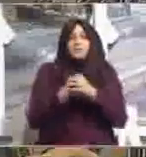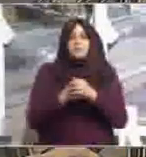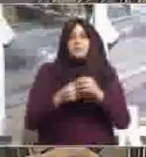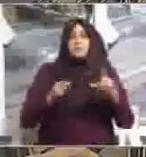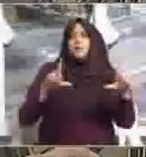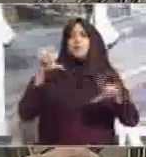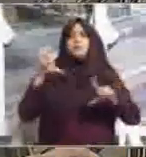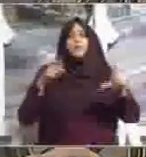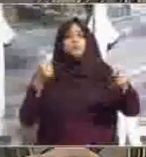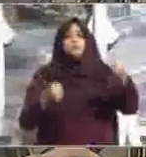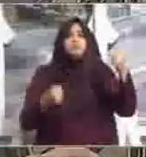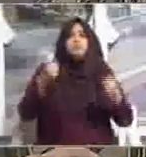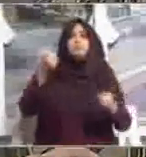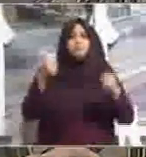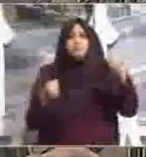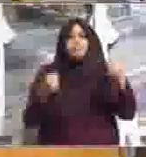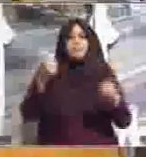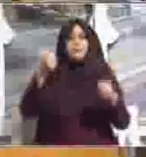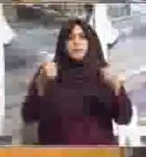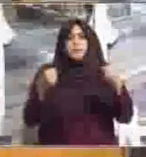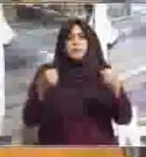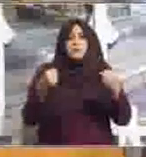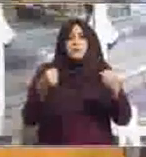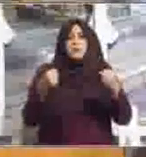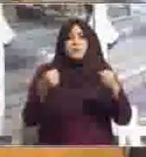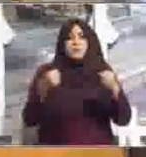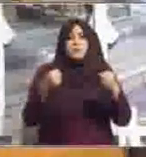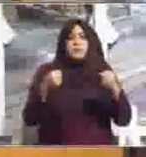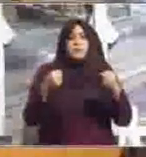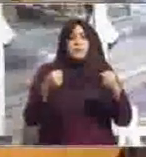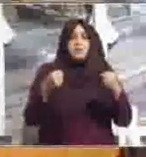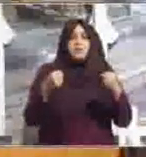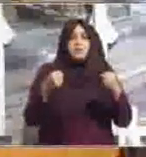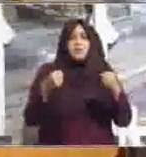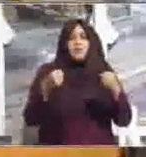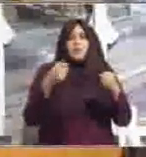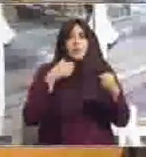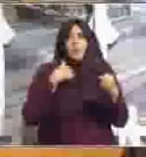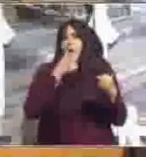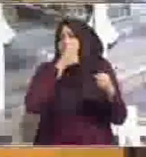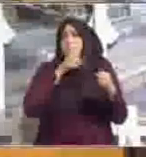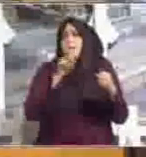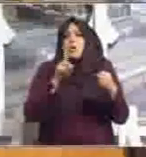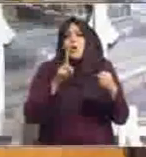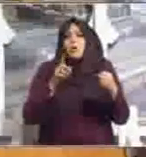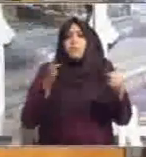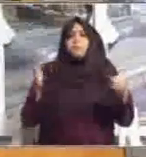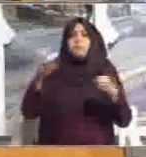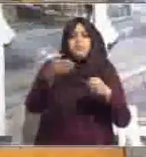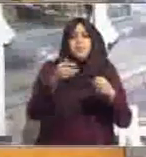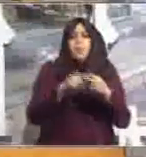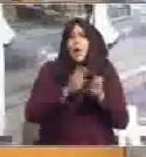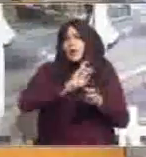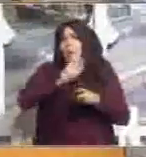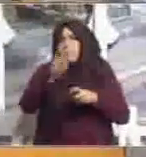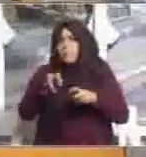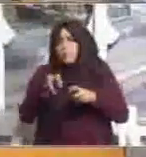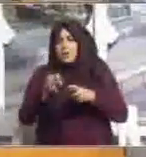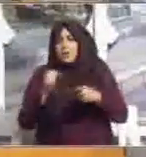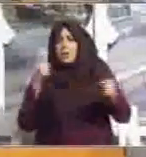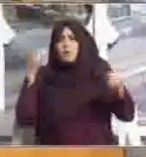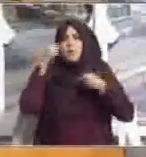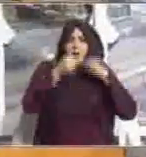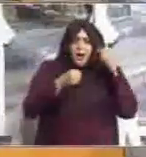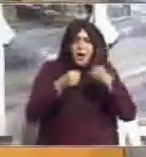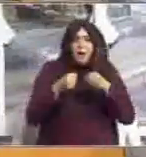ومن بعد تشوف يقول لك أنا ما نصبرش ونروح، أنا ما نقبلش، وينوض يخرج يضرب وربما يكسر